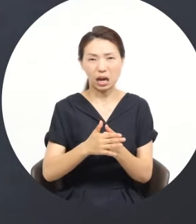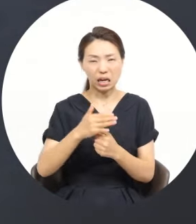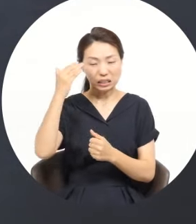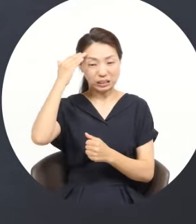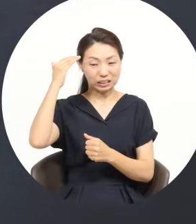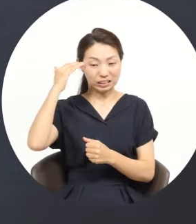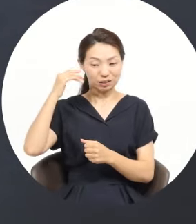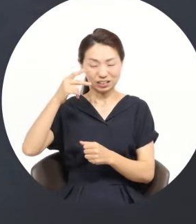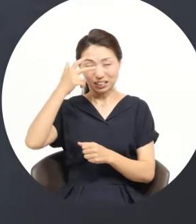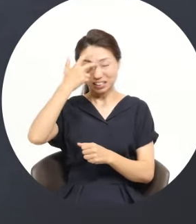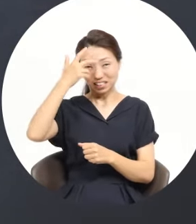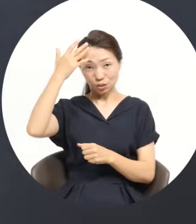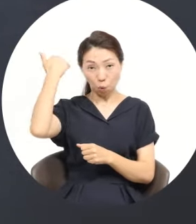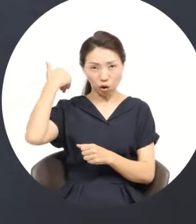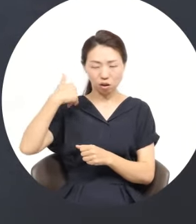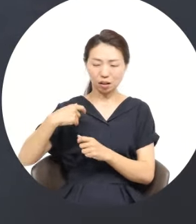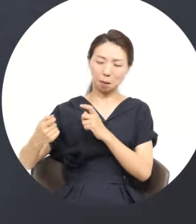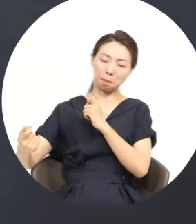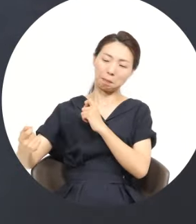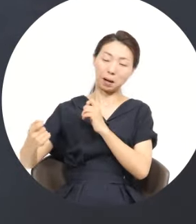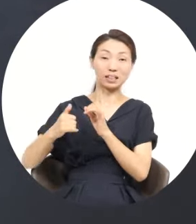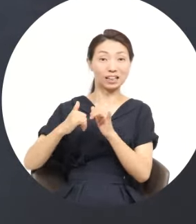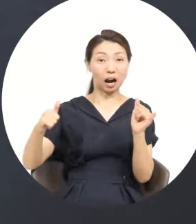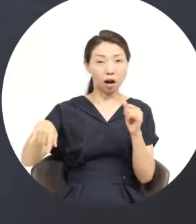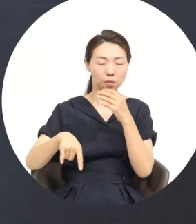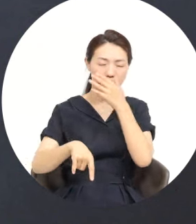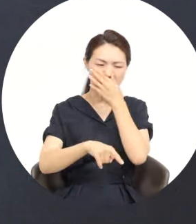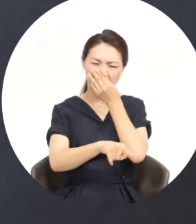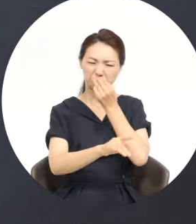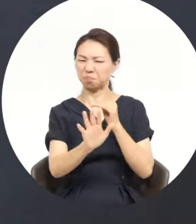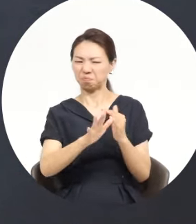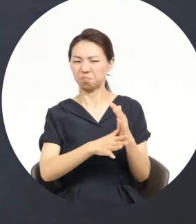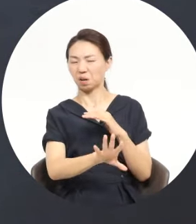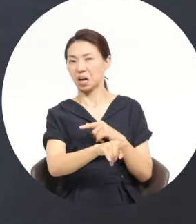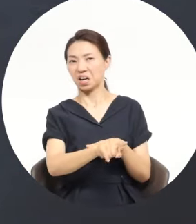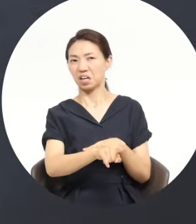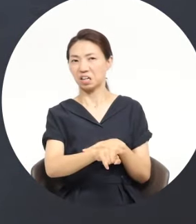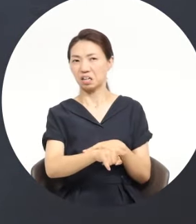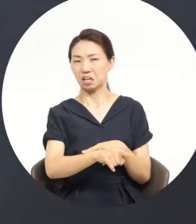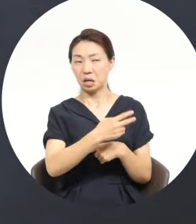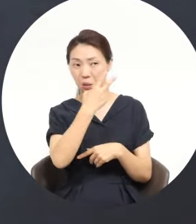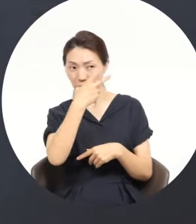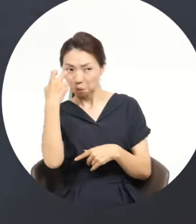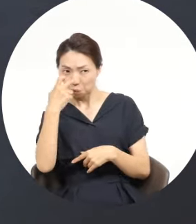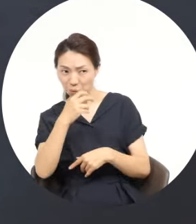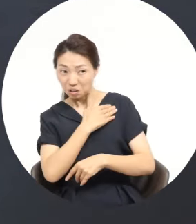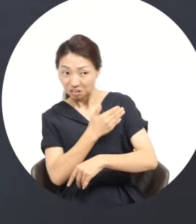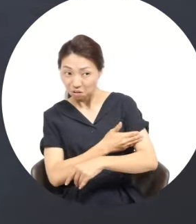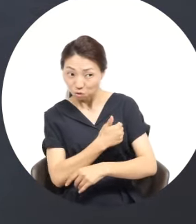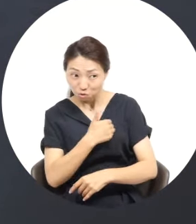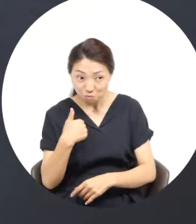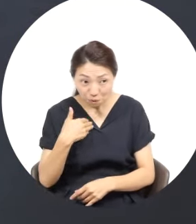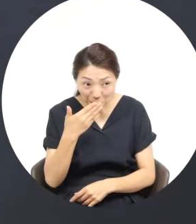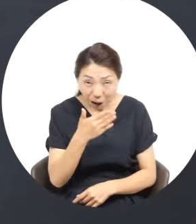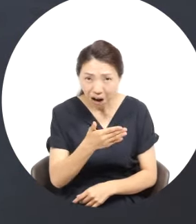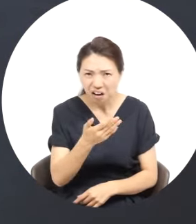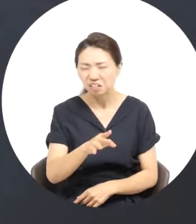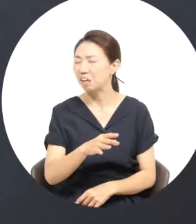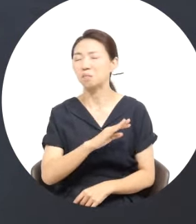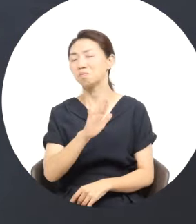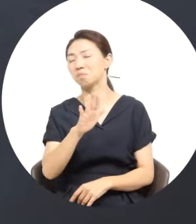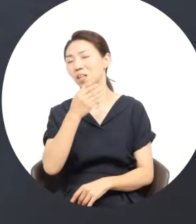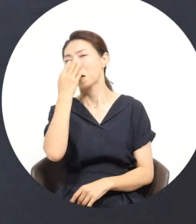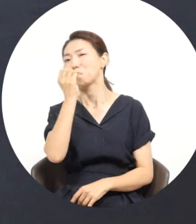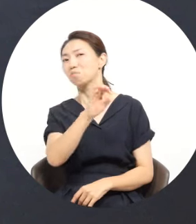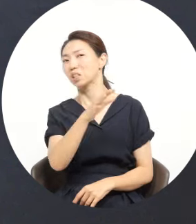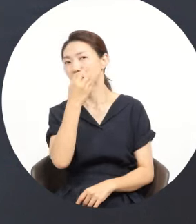쌍놈이다. 이렇게 해서 임금의 재능이 뛰어나고 똑똑해도 임금으로서의 보이지 않게